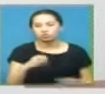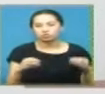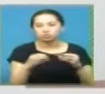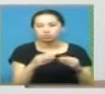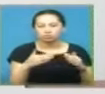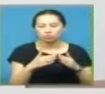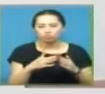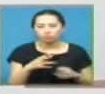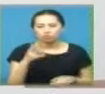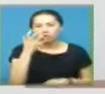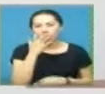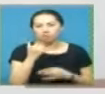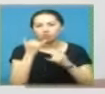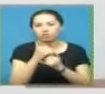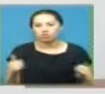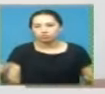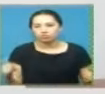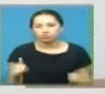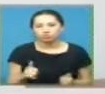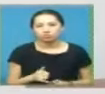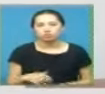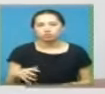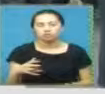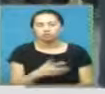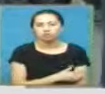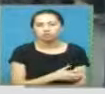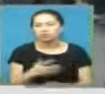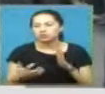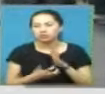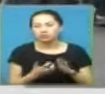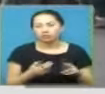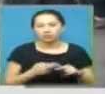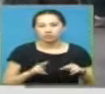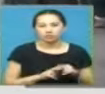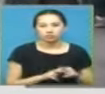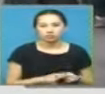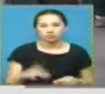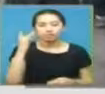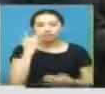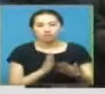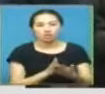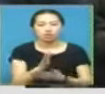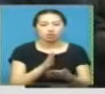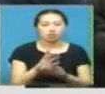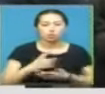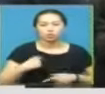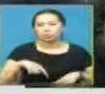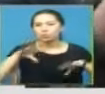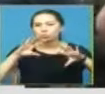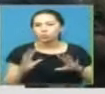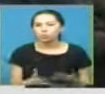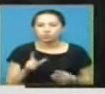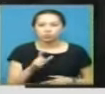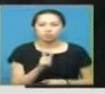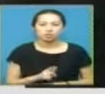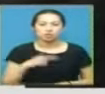көп қабатты тұрғын үйлерді біз қиналдырғымыз келмейді. Табан тозды, тауан қайтты. Ашынған тұрғындар назардан тыс қалмай,